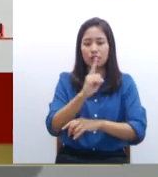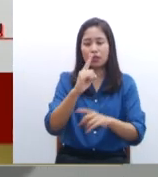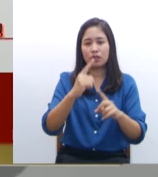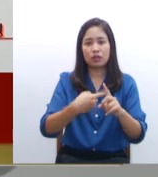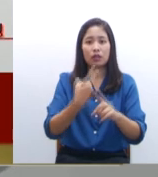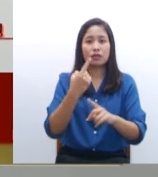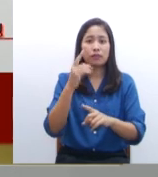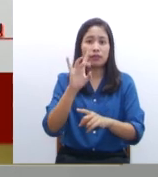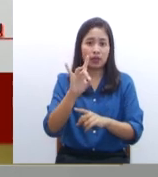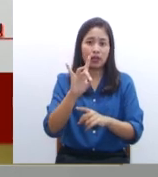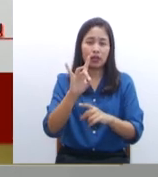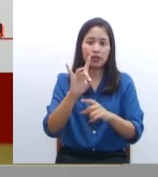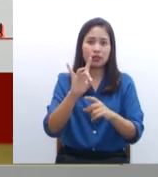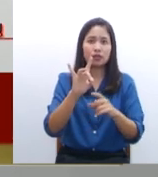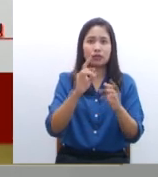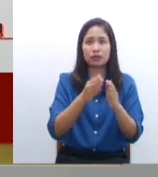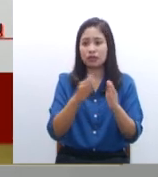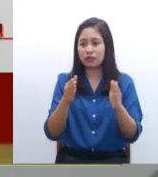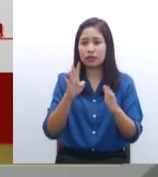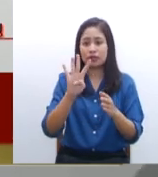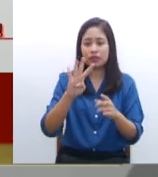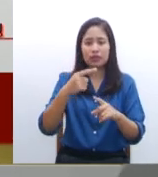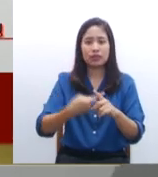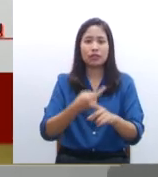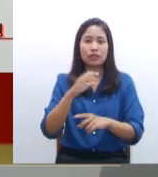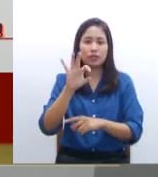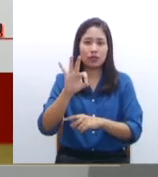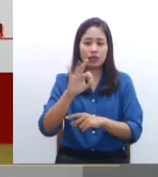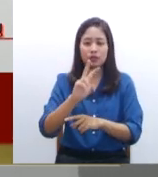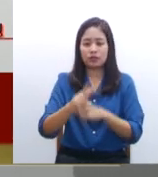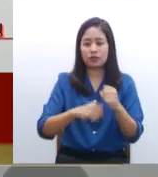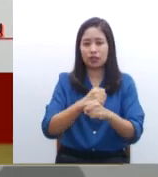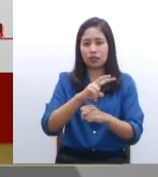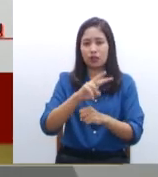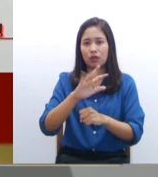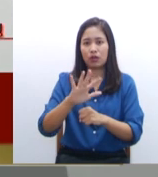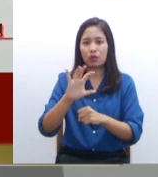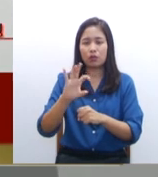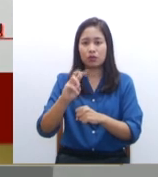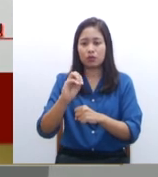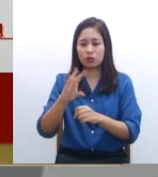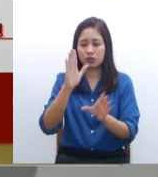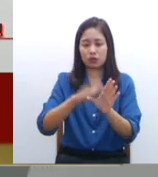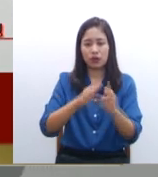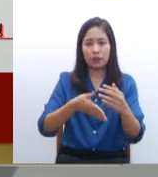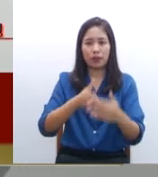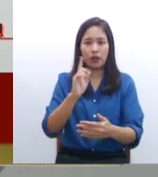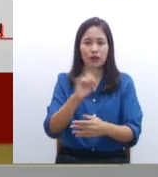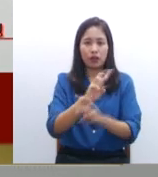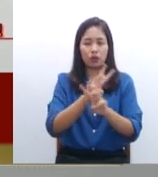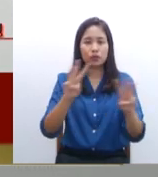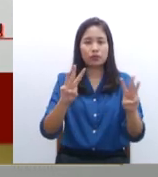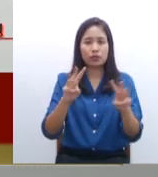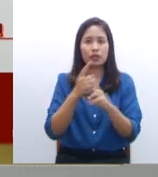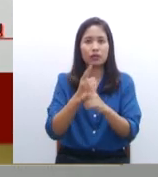ที่ผ่านมาถึง4กันยายนพุทธศักราช2562โดยสมัครผ่านเว็บไซต์โครงการพัฒนาอัจฉ